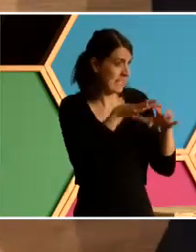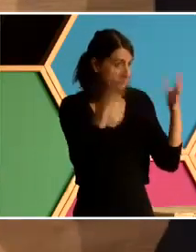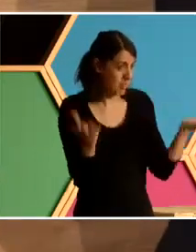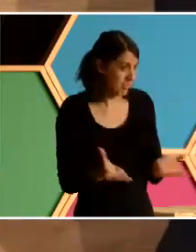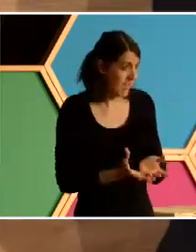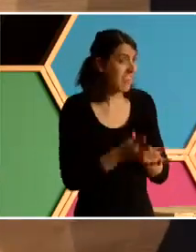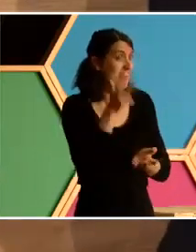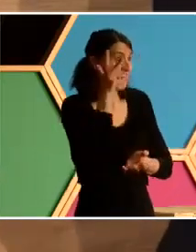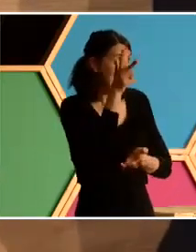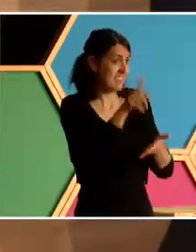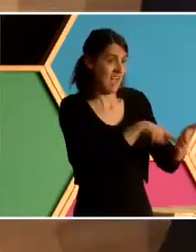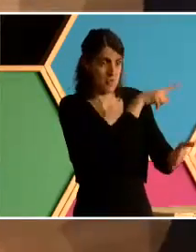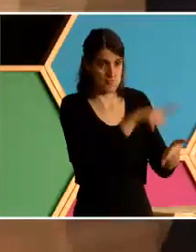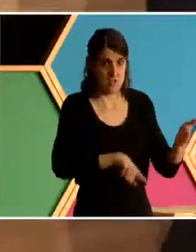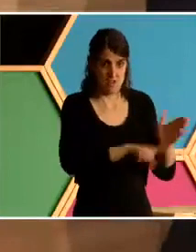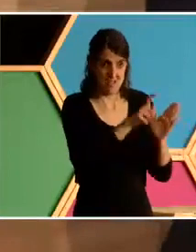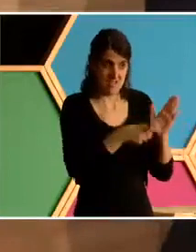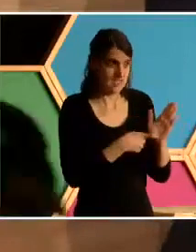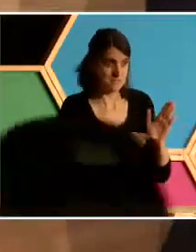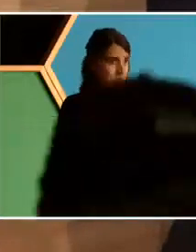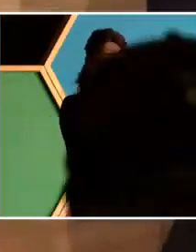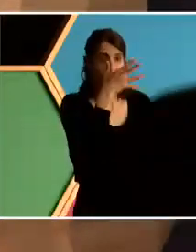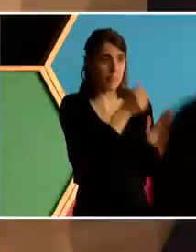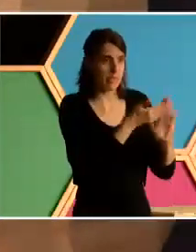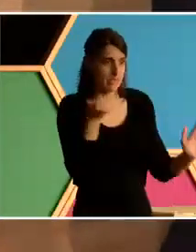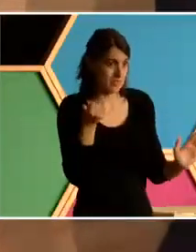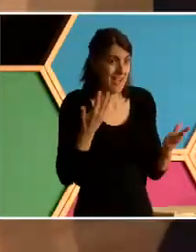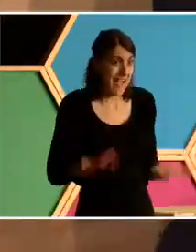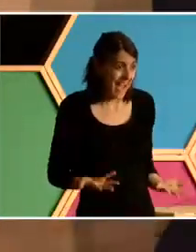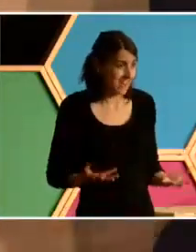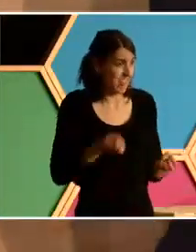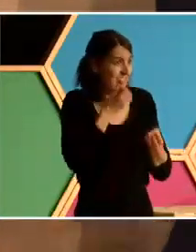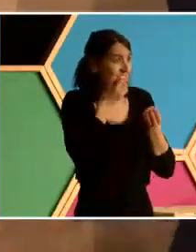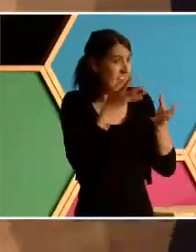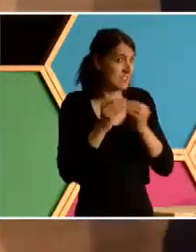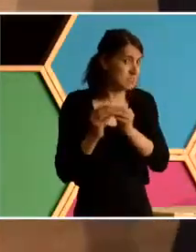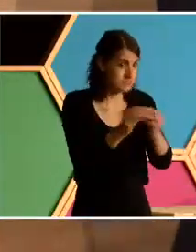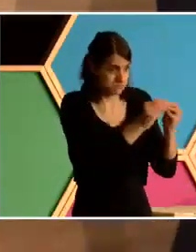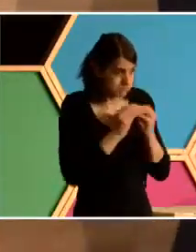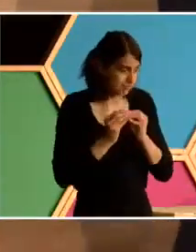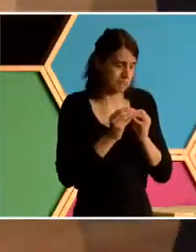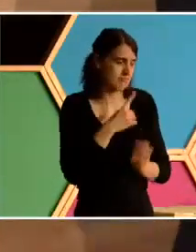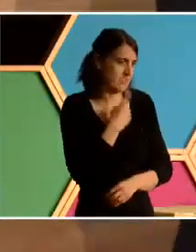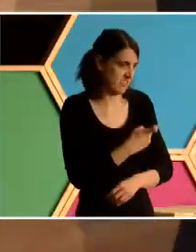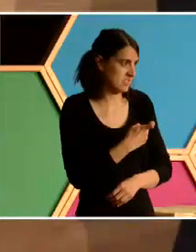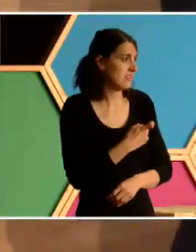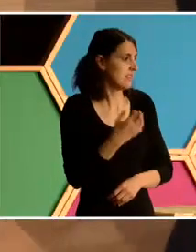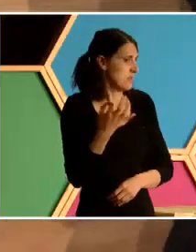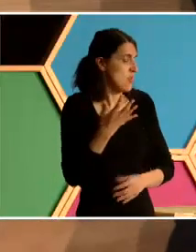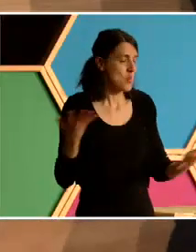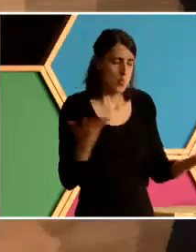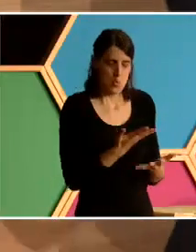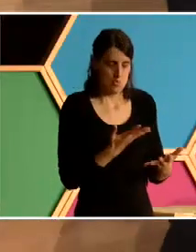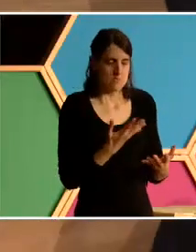dir. Per tant, jo crec que és difícil pensar que una nova declaració podria sortir, tot i que és necessari i és urgent fer-la. però no hi